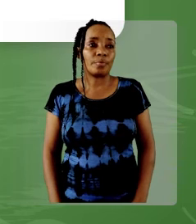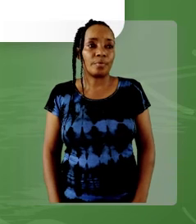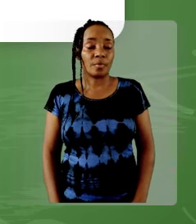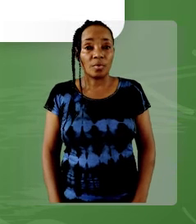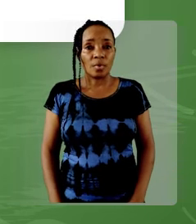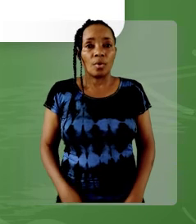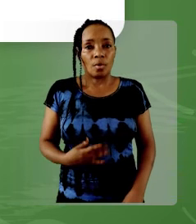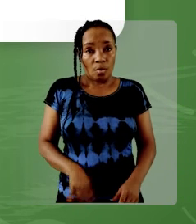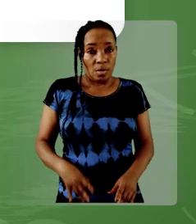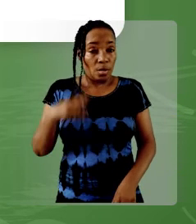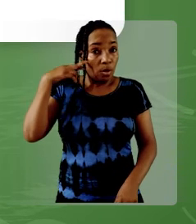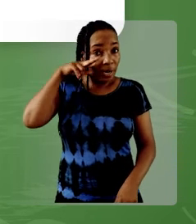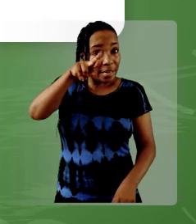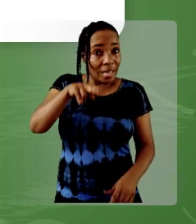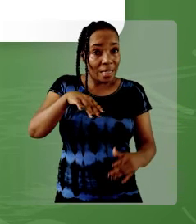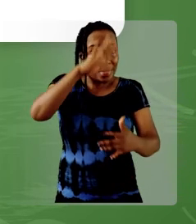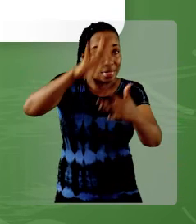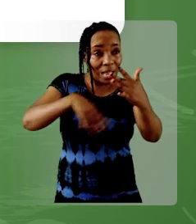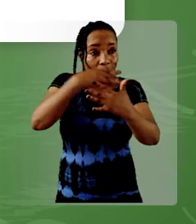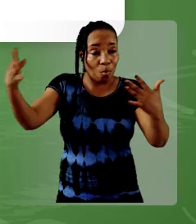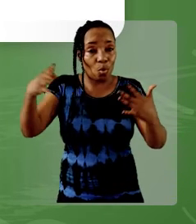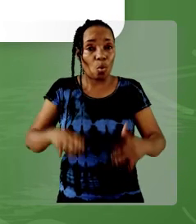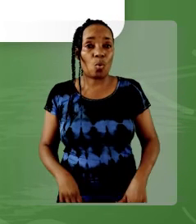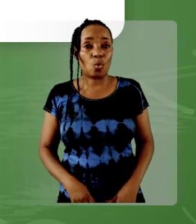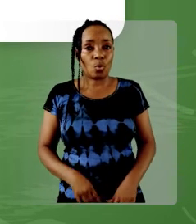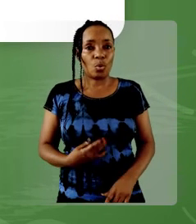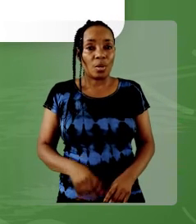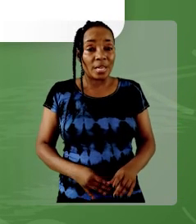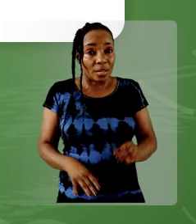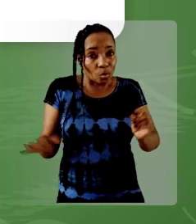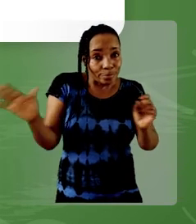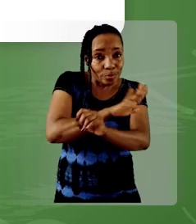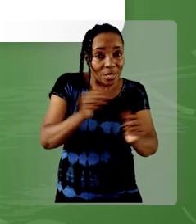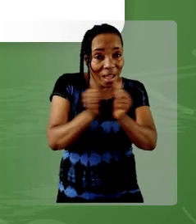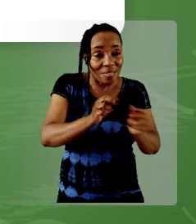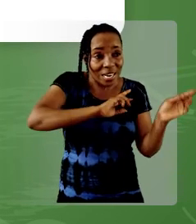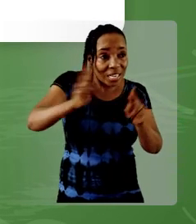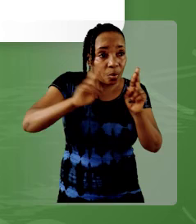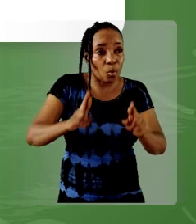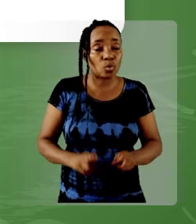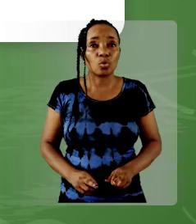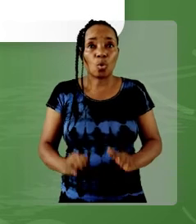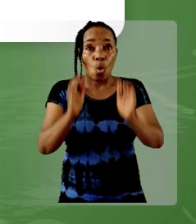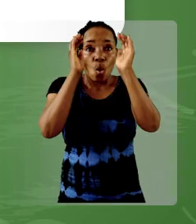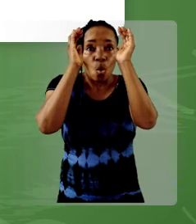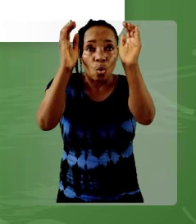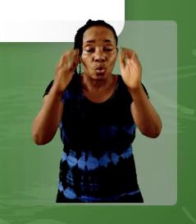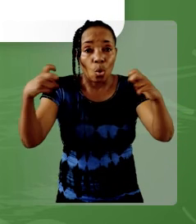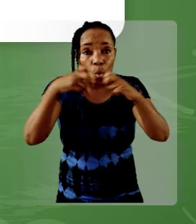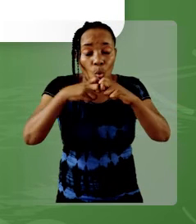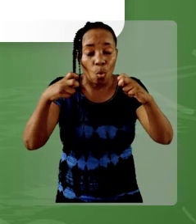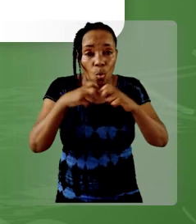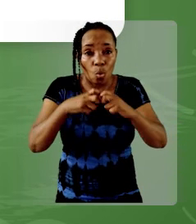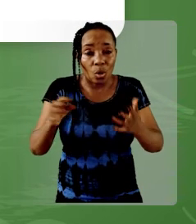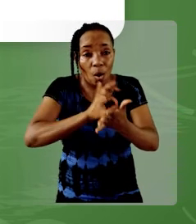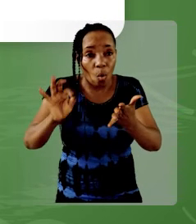Complète le tableau ci-dessous à l'aide des éléments de réponse suivants. Le compteur. Connecte